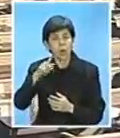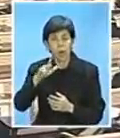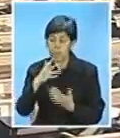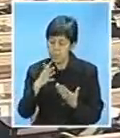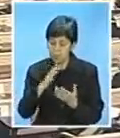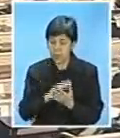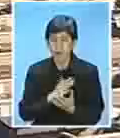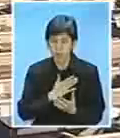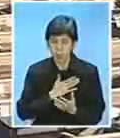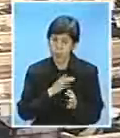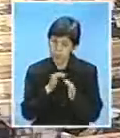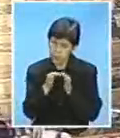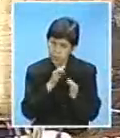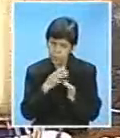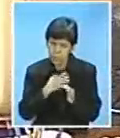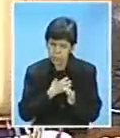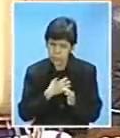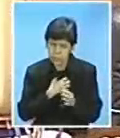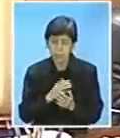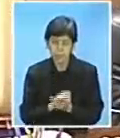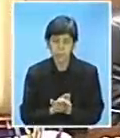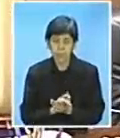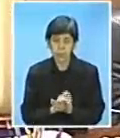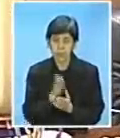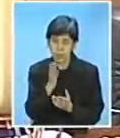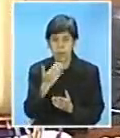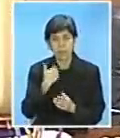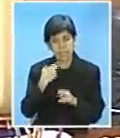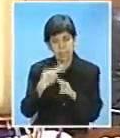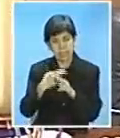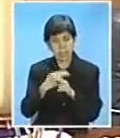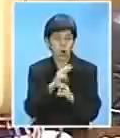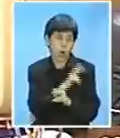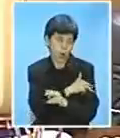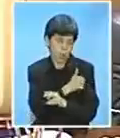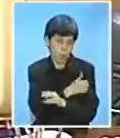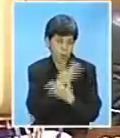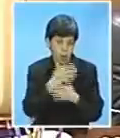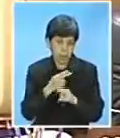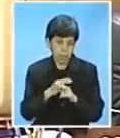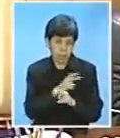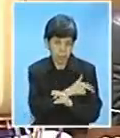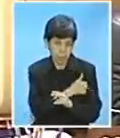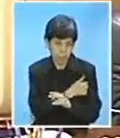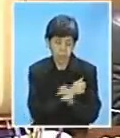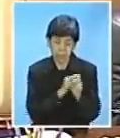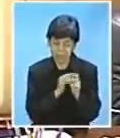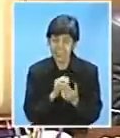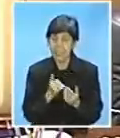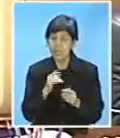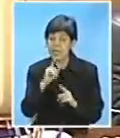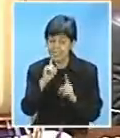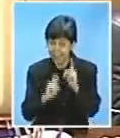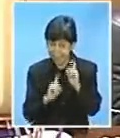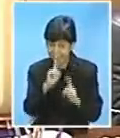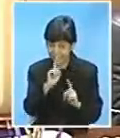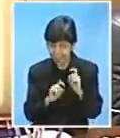ะครับก็เรียนตามข้อเท็จจริงนะครับท่านก็เป็นมีชื่อนำหน้าว่าคุณหมอวรงค์นะฮะตัวเลขในการเสียชีวิต